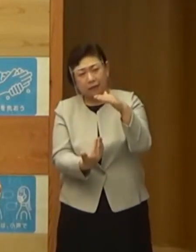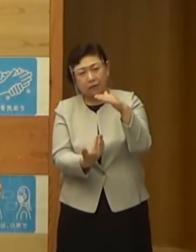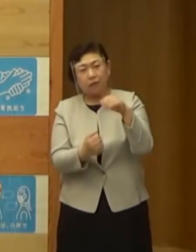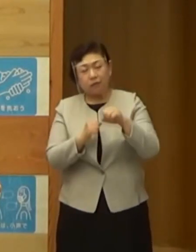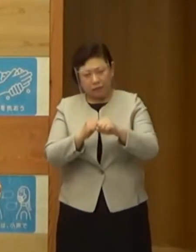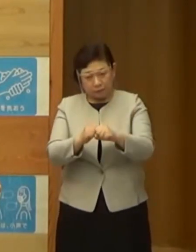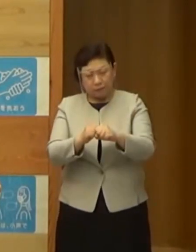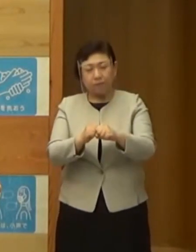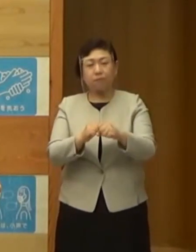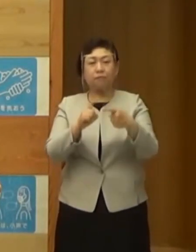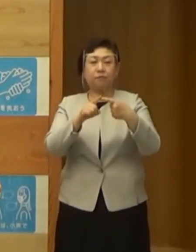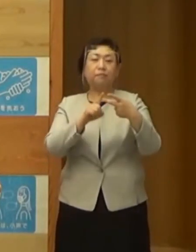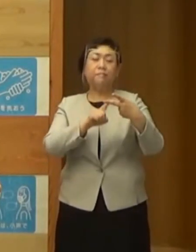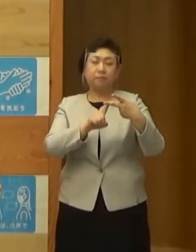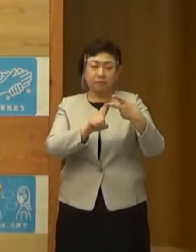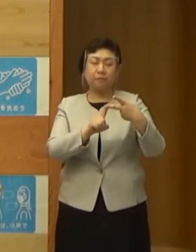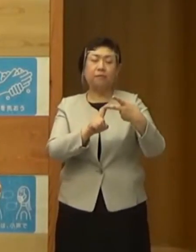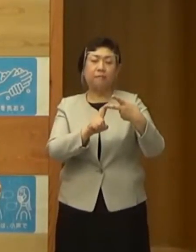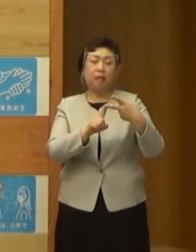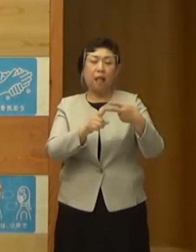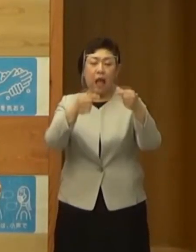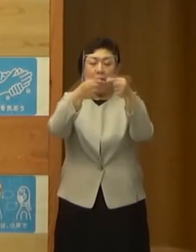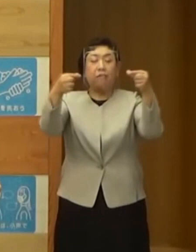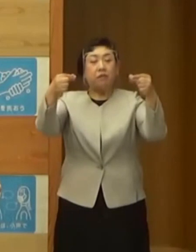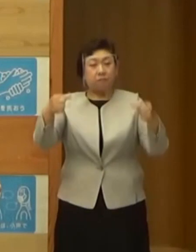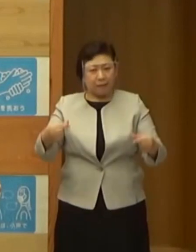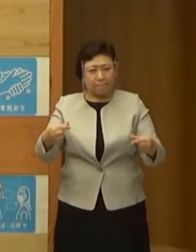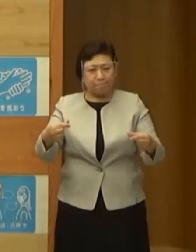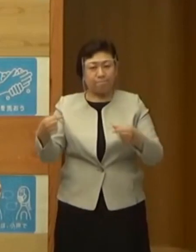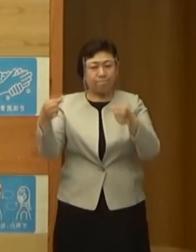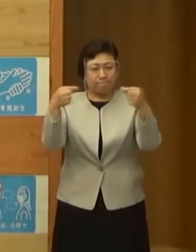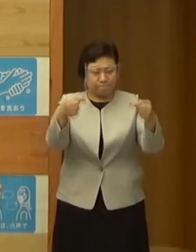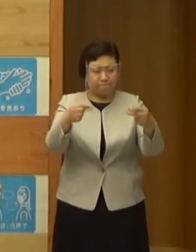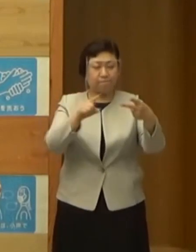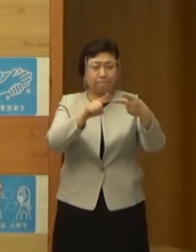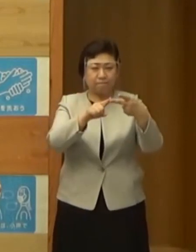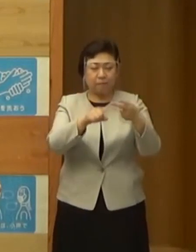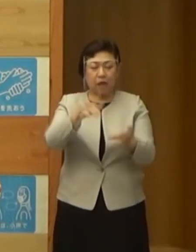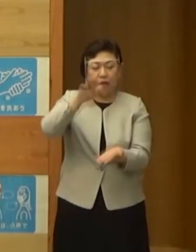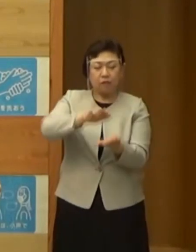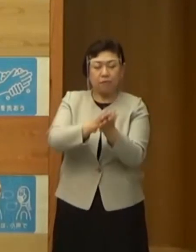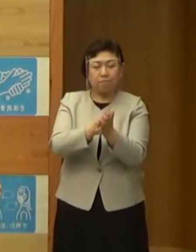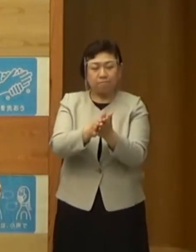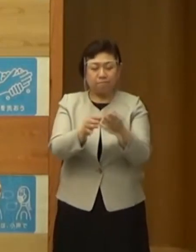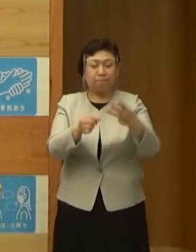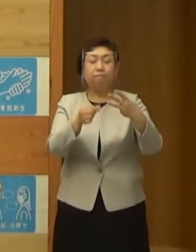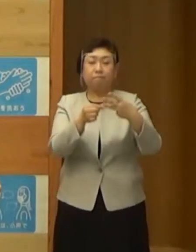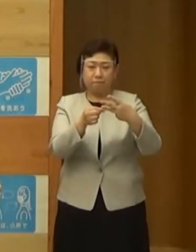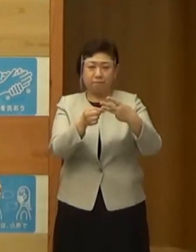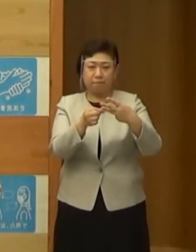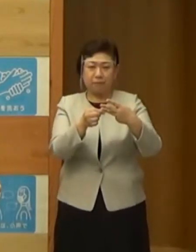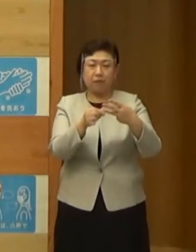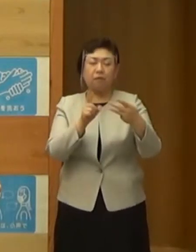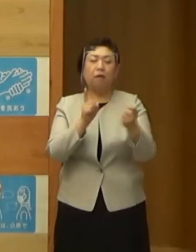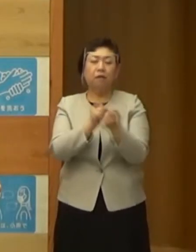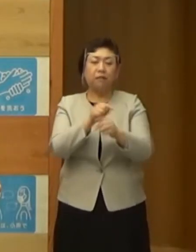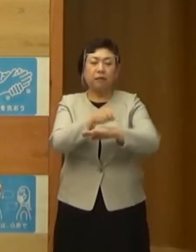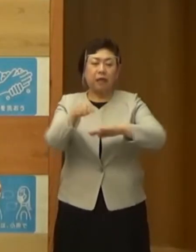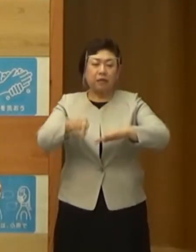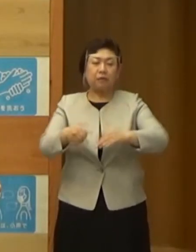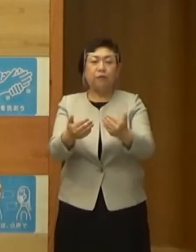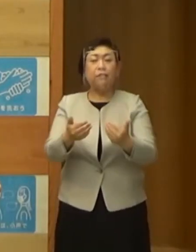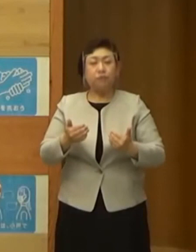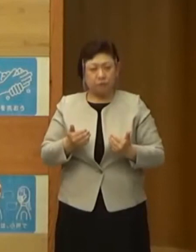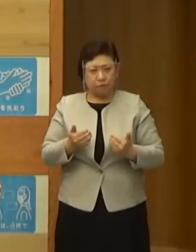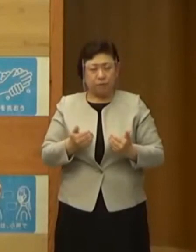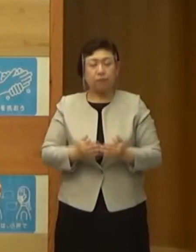ることのほか、アクリル板等の設置や手指消毒の徹底などの対策が必要となります。